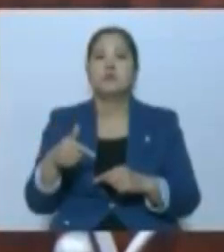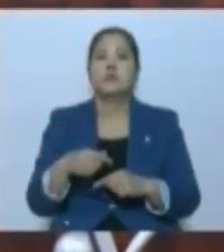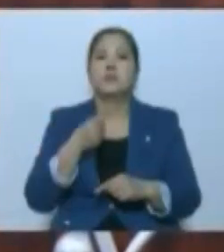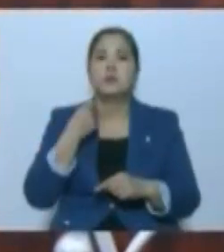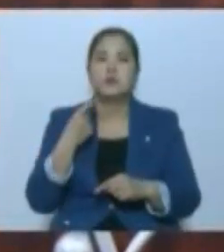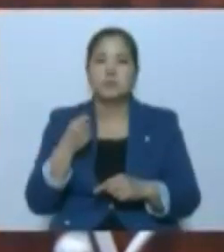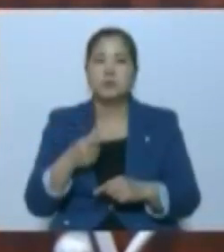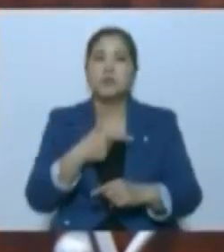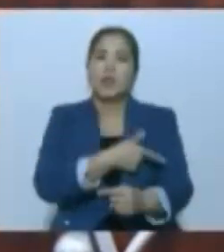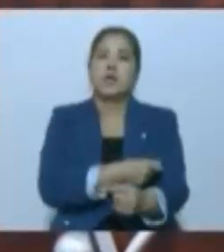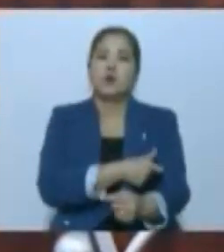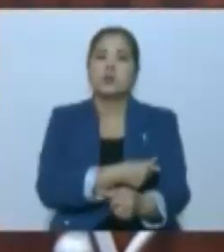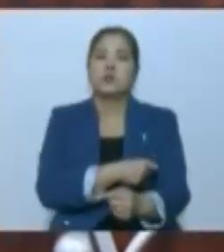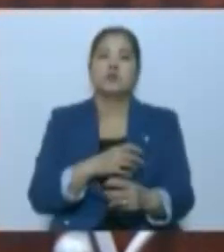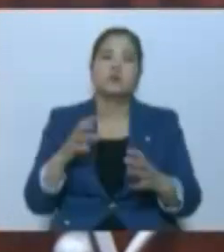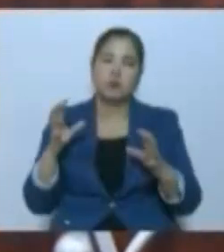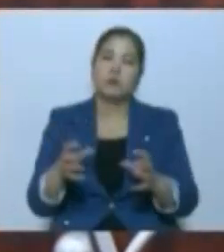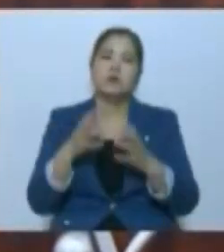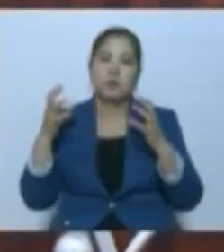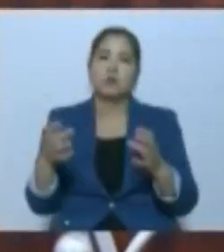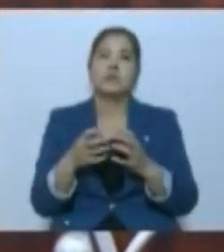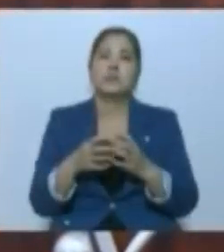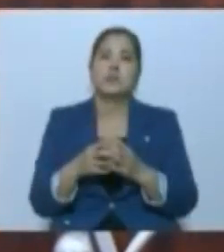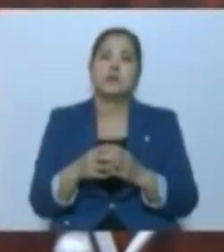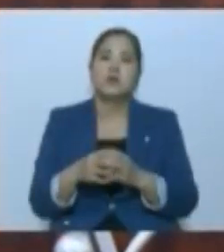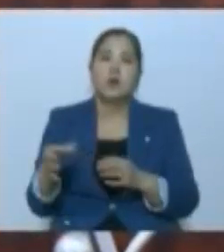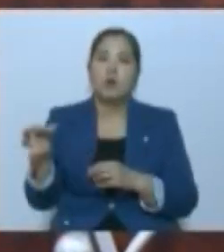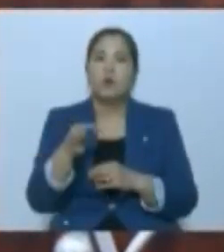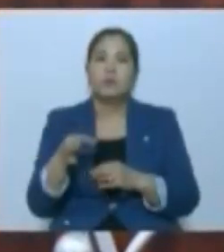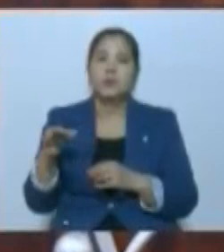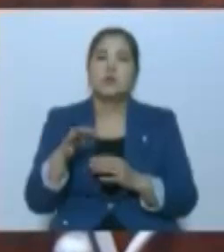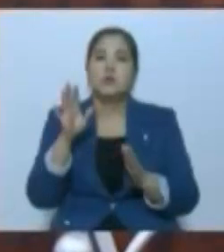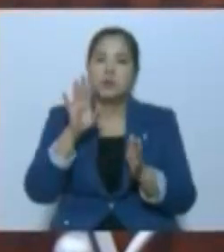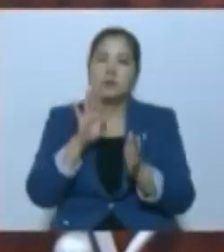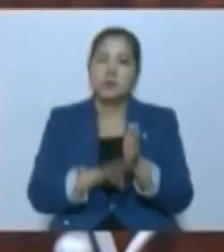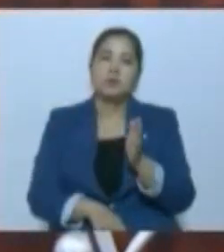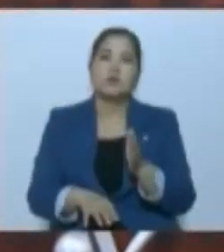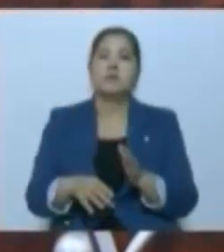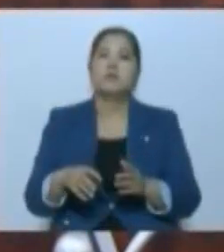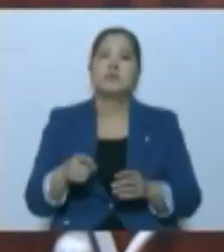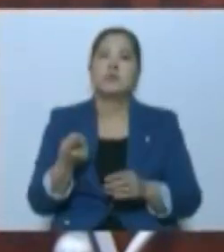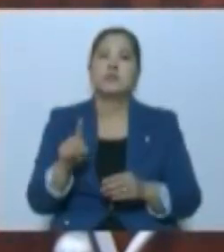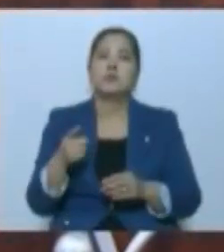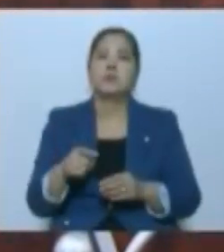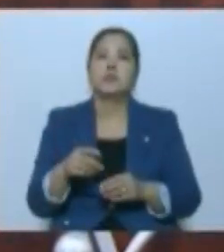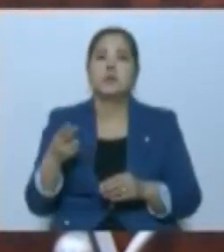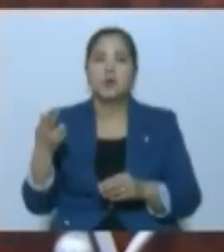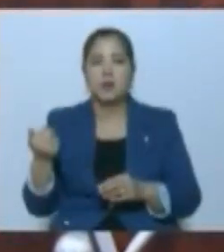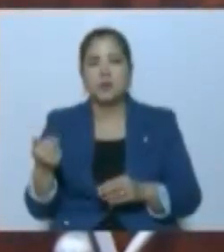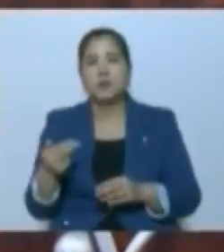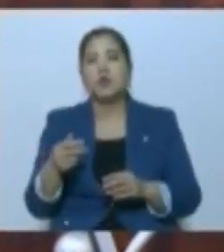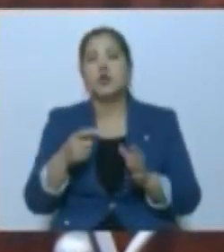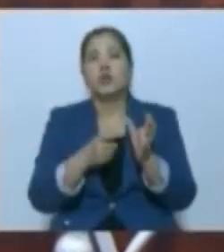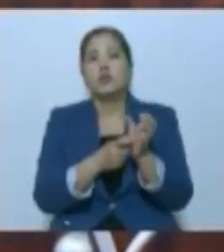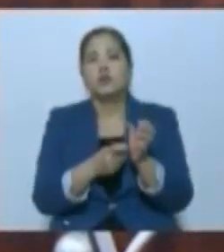ішімдіксіз, нашақорлықсыз, зорлық зомбылықсыз облыс деп неге шығармаймыз оған? Әрине, 790 мың